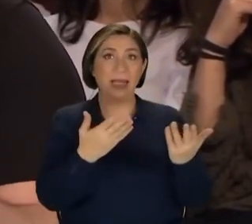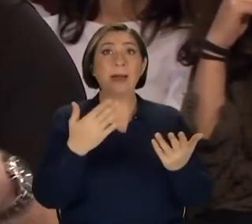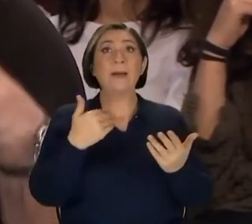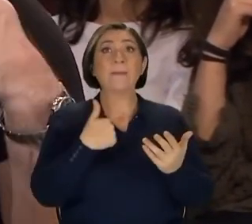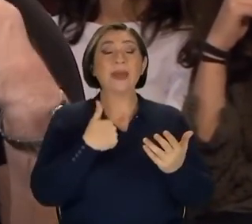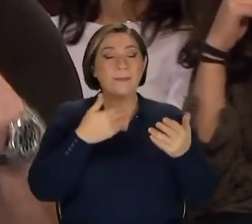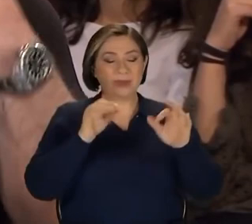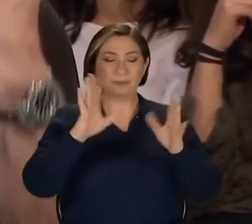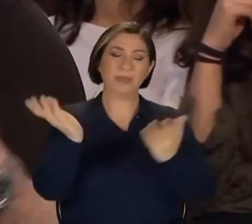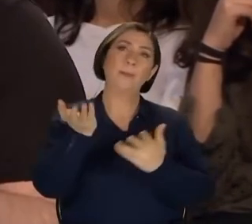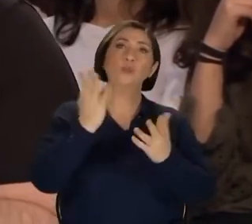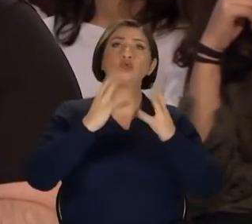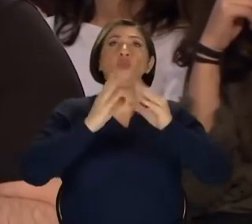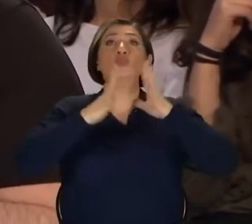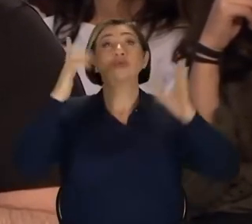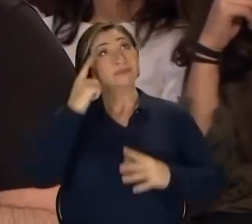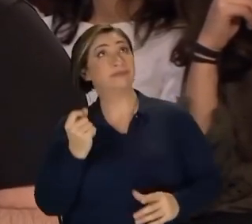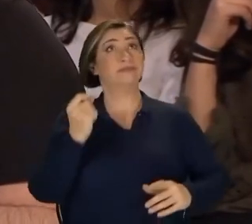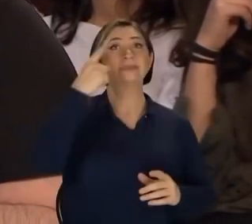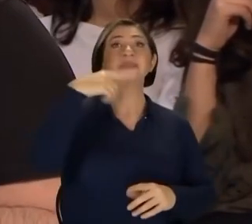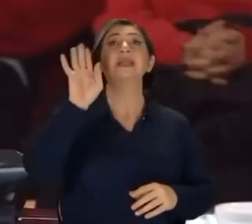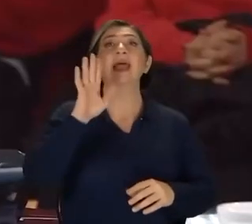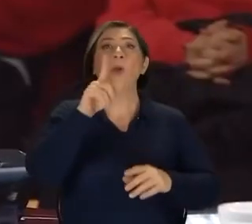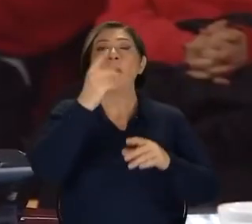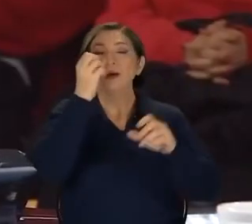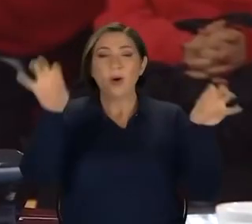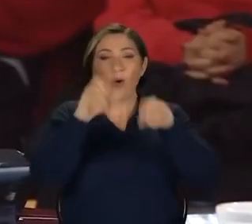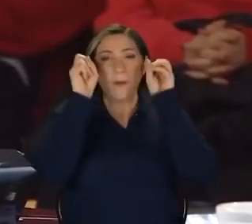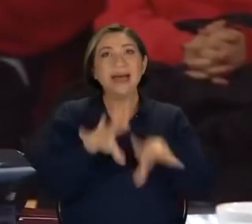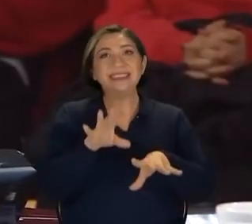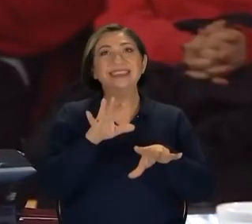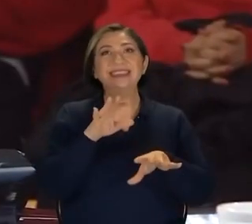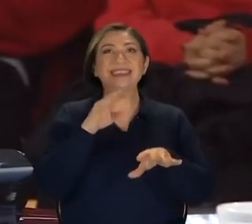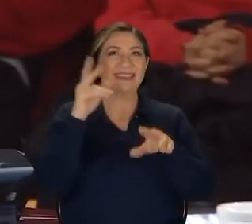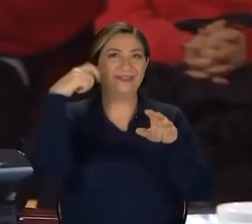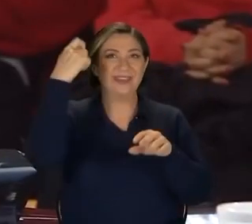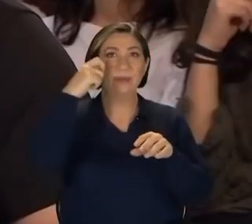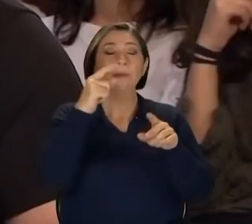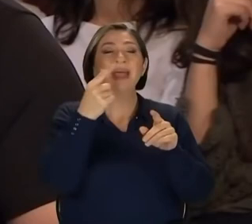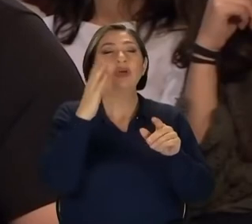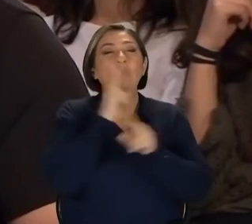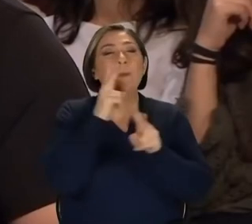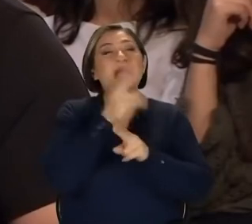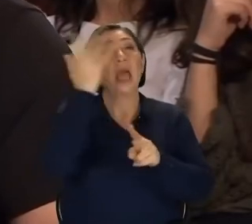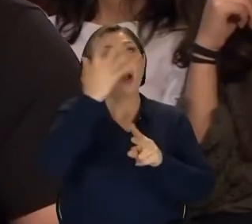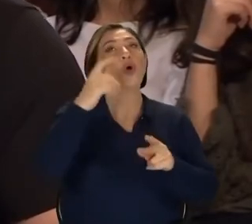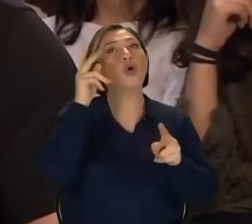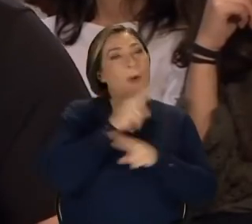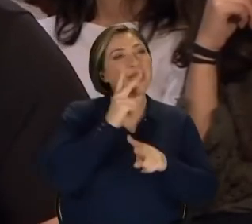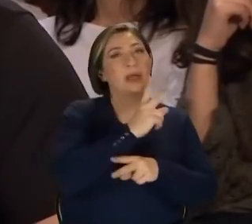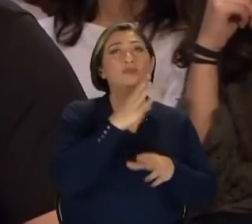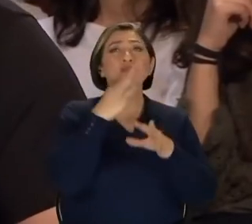benim başlangıç, hani çok büyük bir buluş değil. Hoplamaz da bir kara komediydi. Elbette. Birazcık daha komedi dozu yüksek bir kara komediydi, doğru.